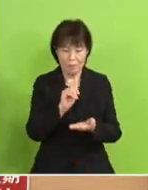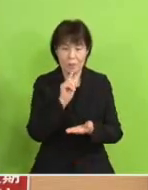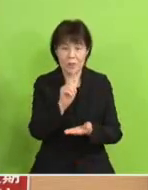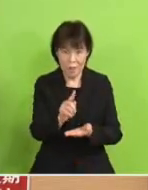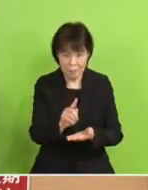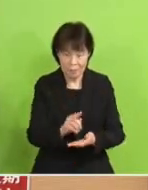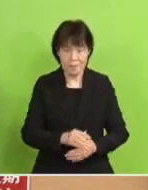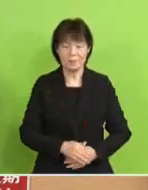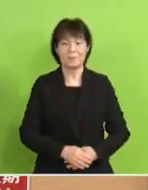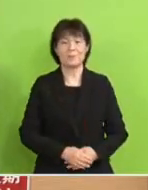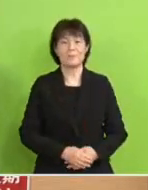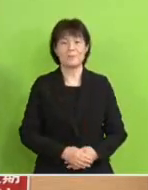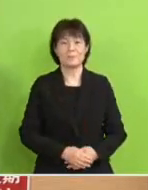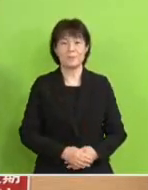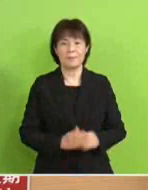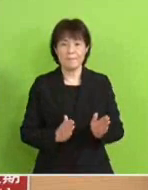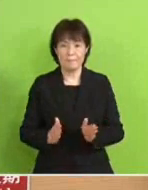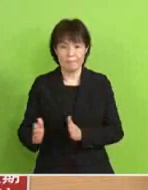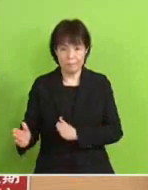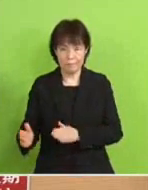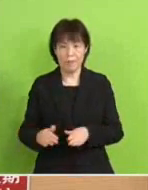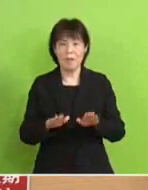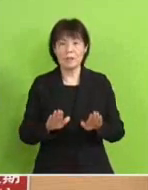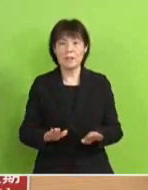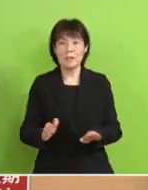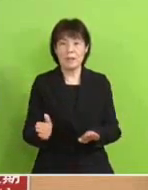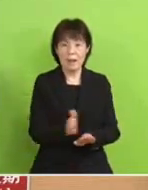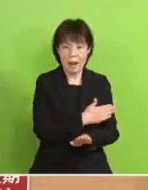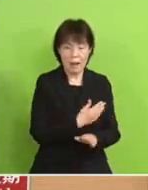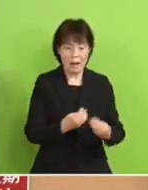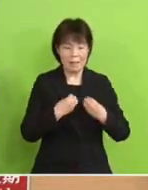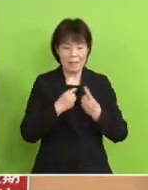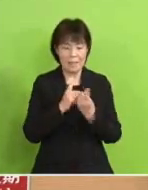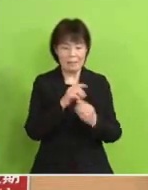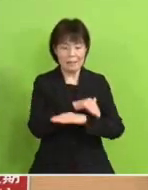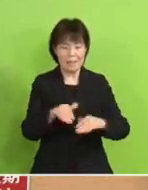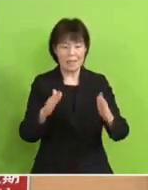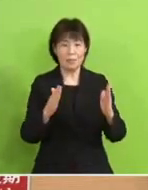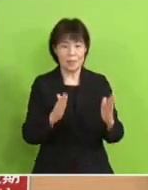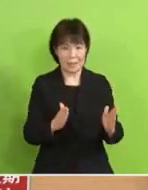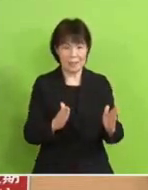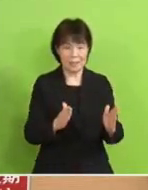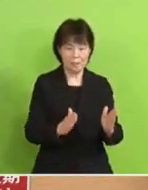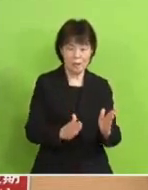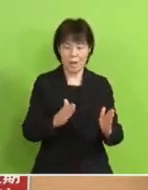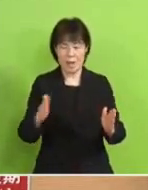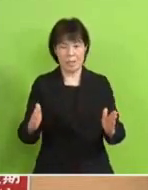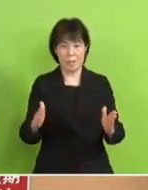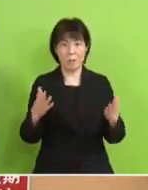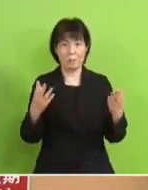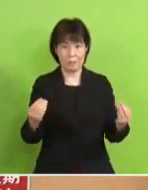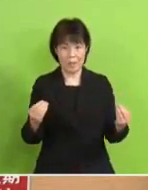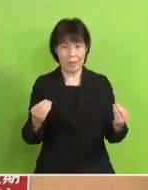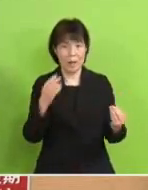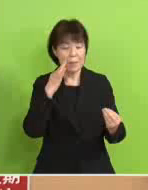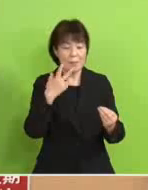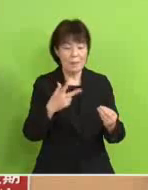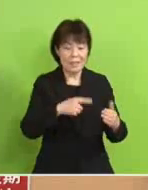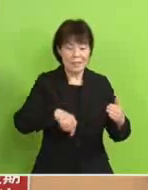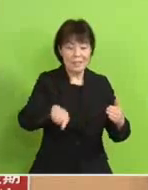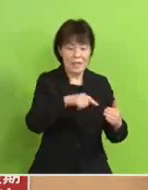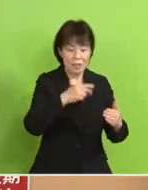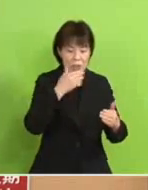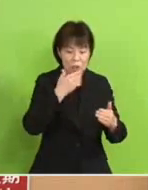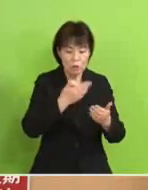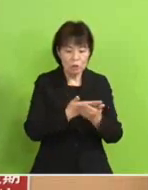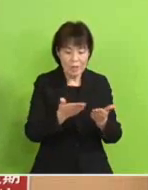申し上げさせていただきます。本日から感染対策期を延長しまして、松山市内の